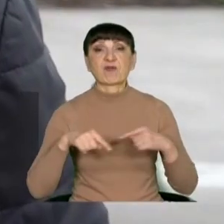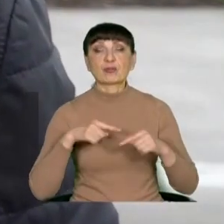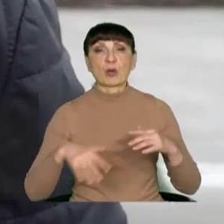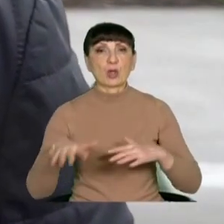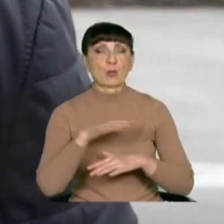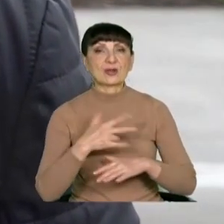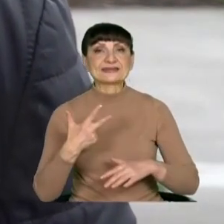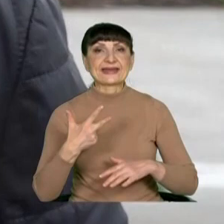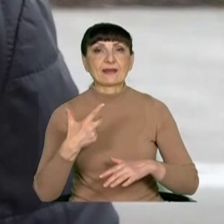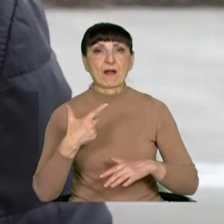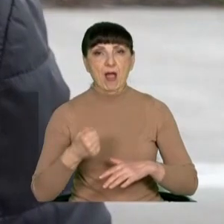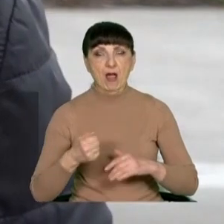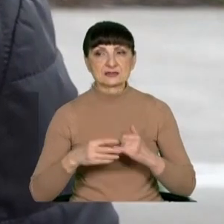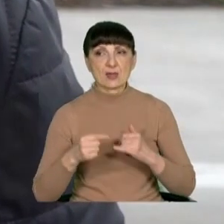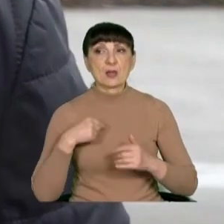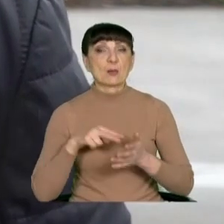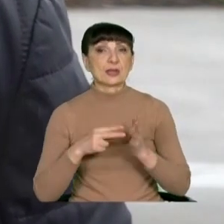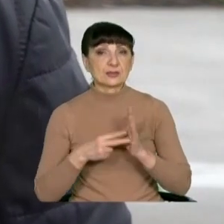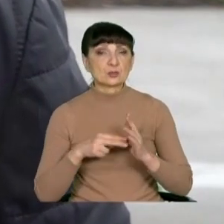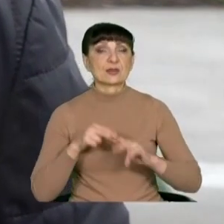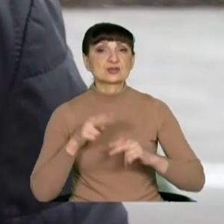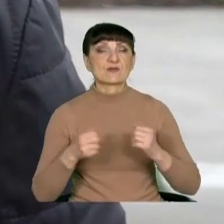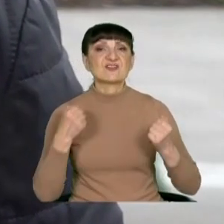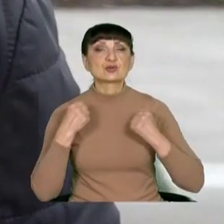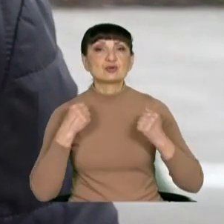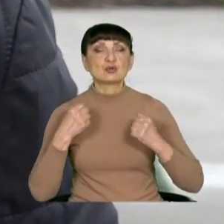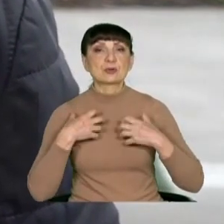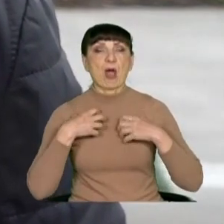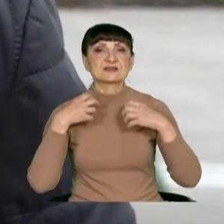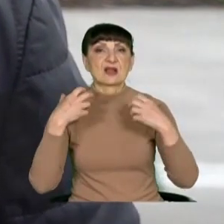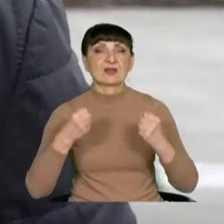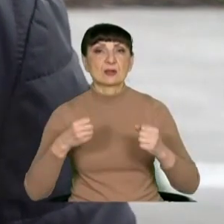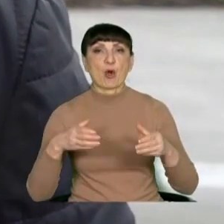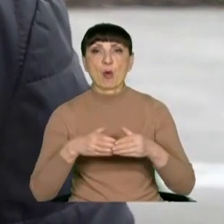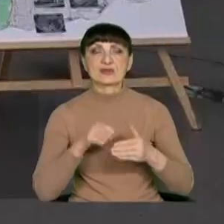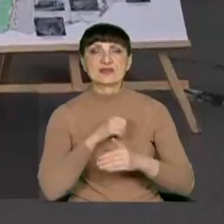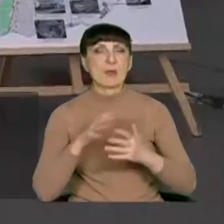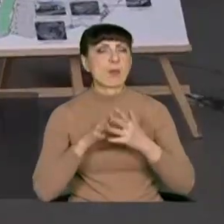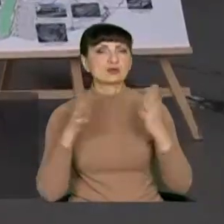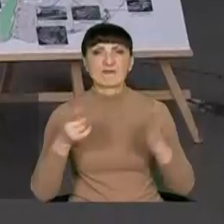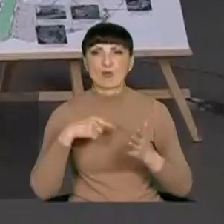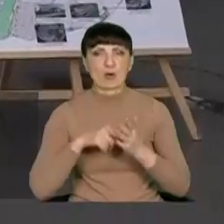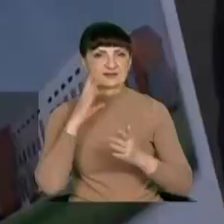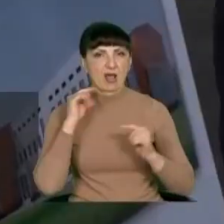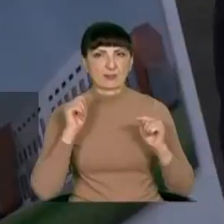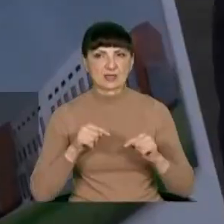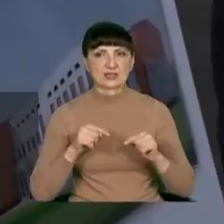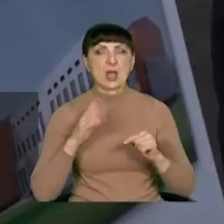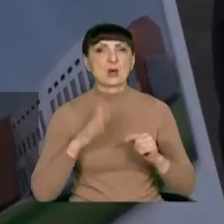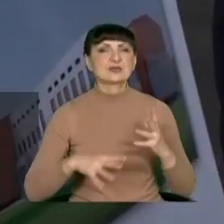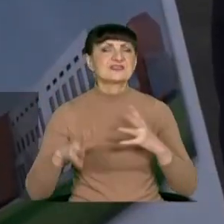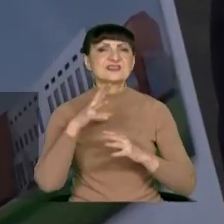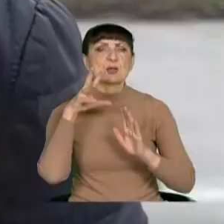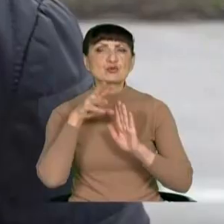гектара земли здесь. Мы здесь планируем построить физкультурно-оздоровительный комплекс. Самый большой комплекс будет в городе Алма-Ате. И были все